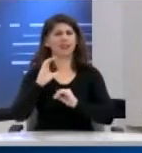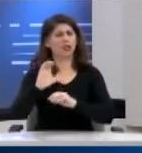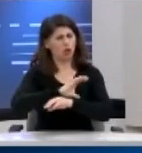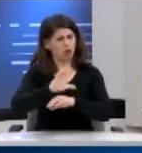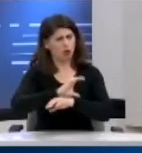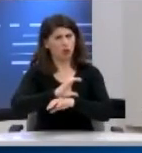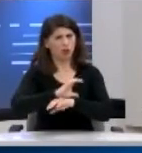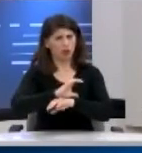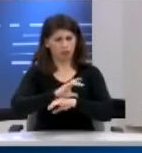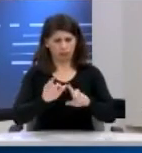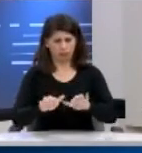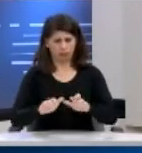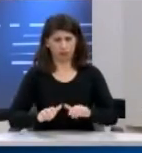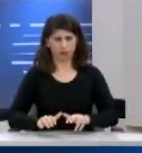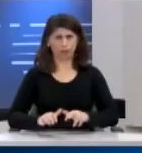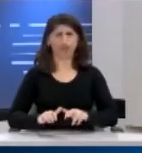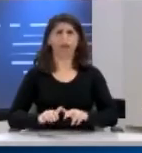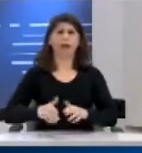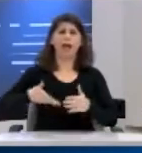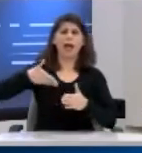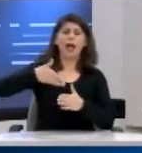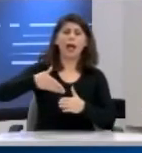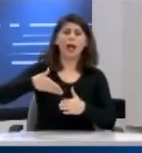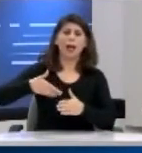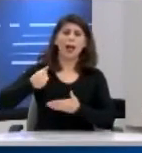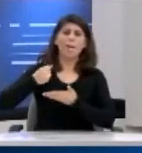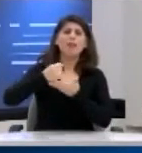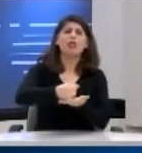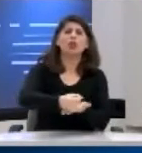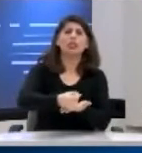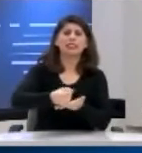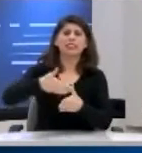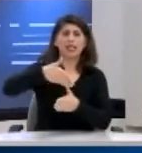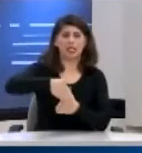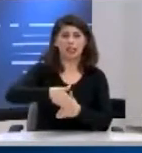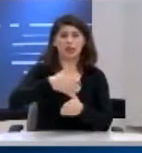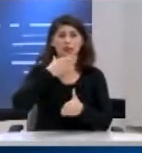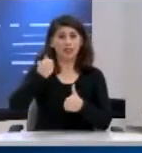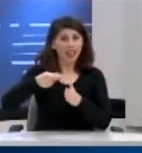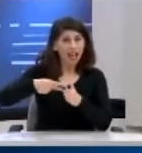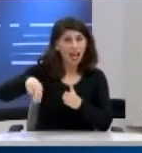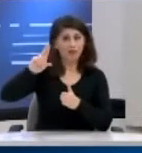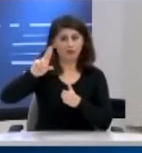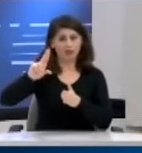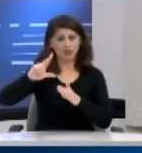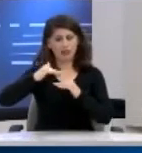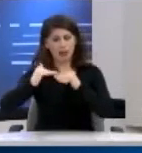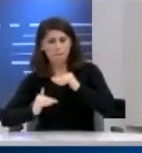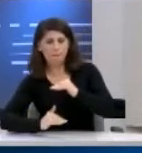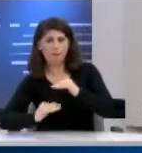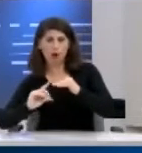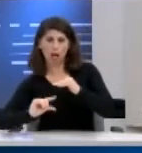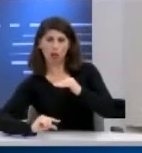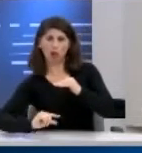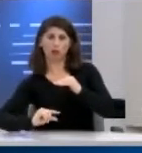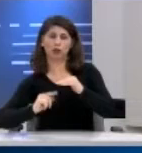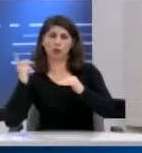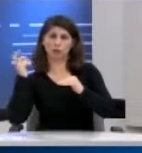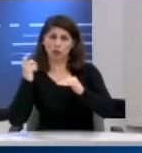της συμμετοχής από την επιδότηση ενοικίου. Άρα αύξηση του κατώτατου μισθού, βελτίωση των συνθήκων